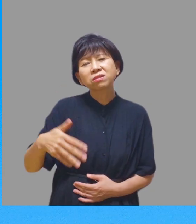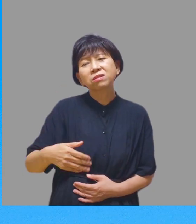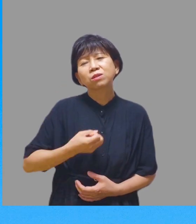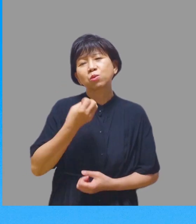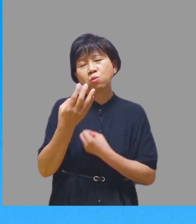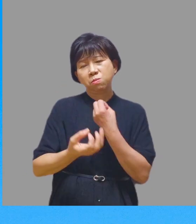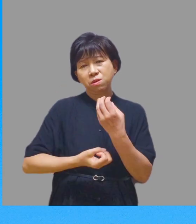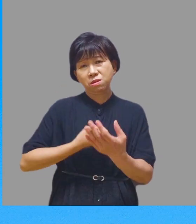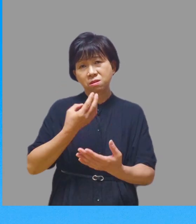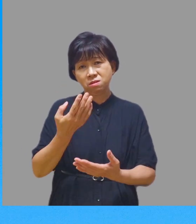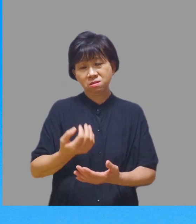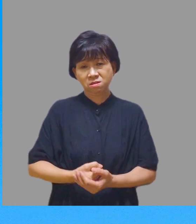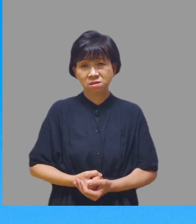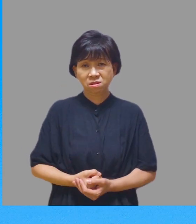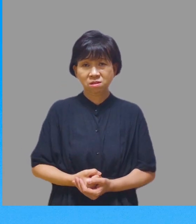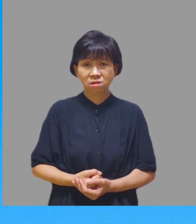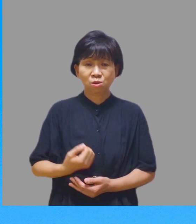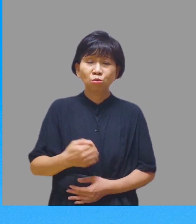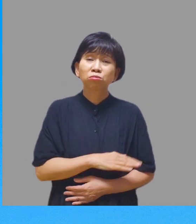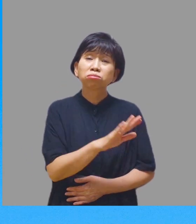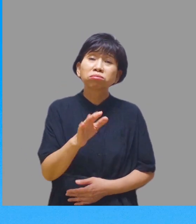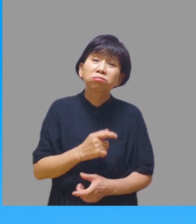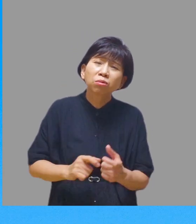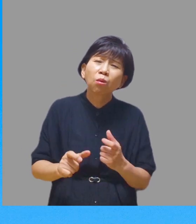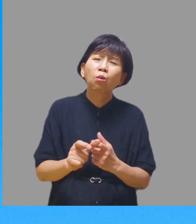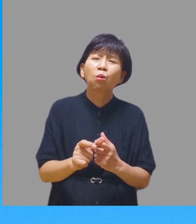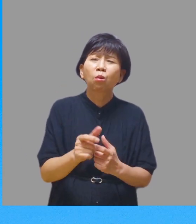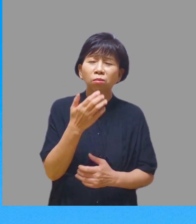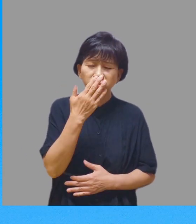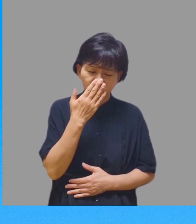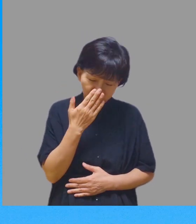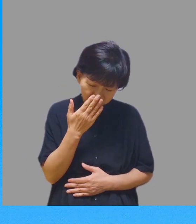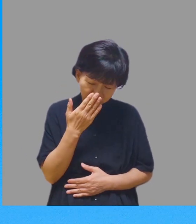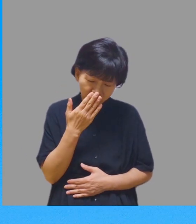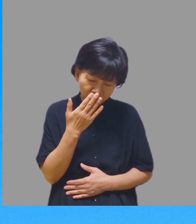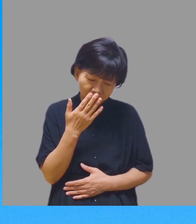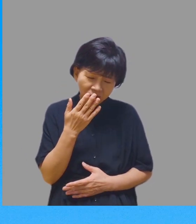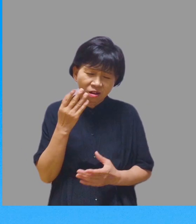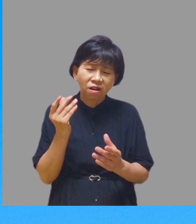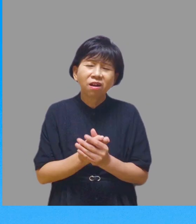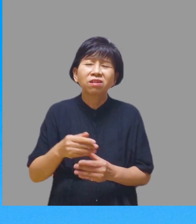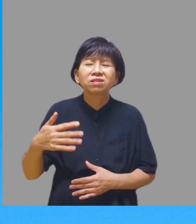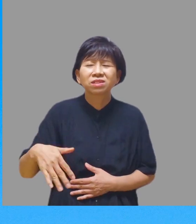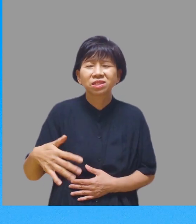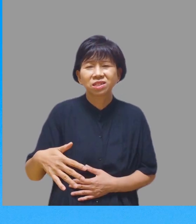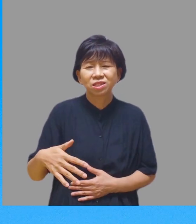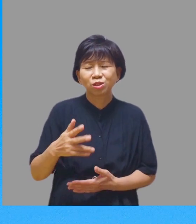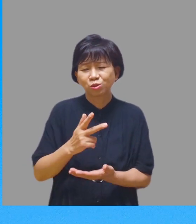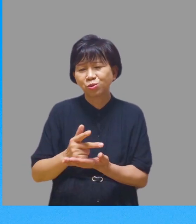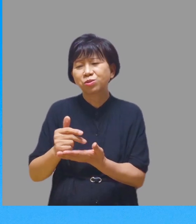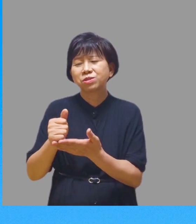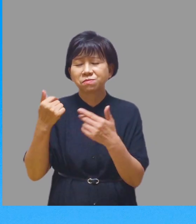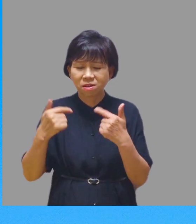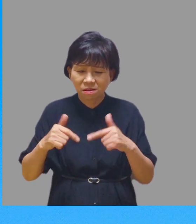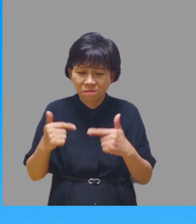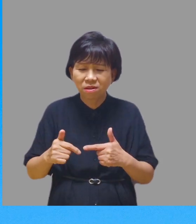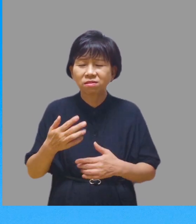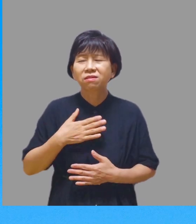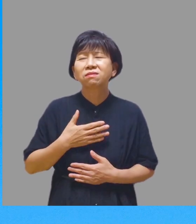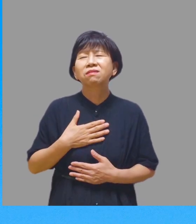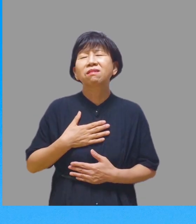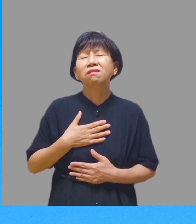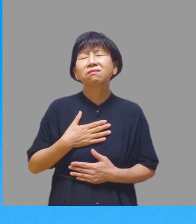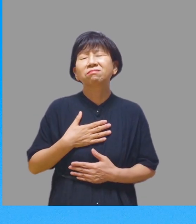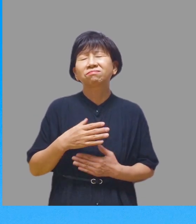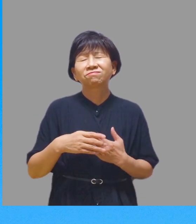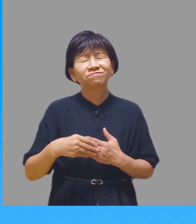고백합니다. 그렇다면 우리는 더욱 겸손히 고백해야 돼요. 주님, 저는 아직 완성되지 않았어요. 주님께서 날마다 저를 좀